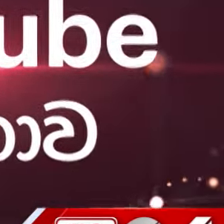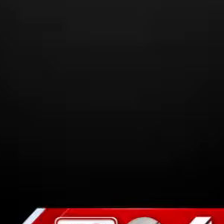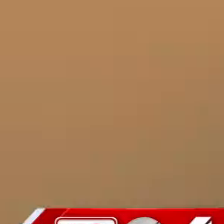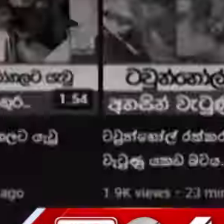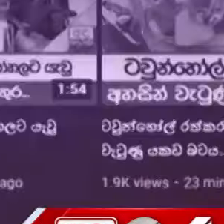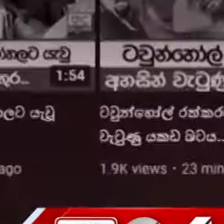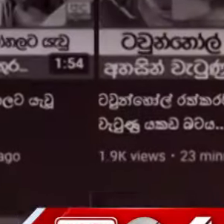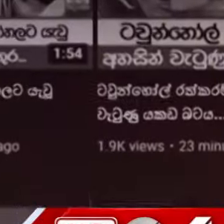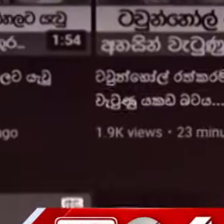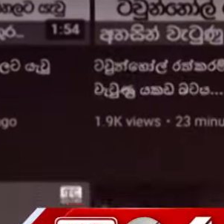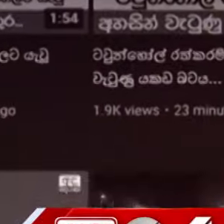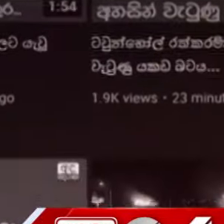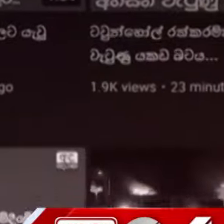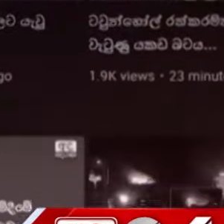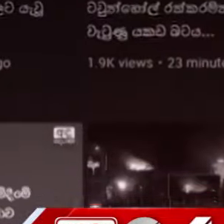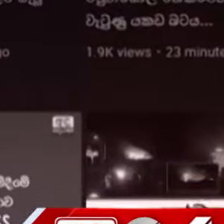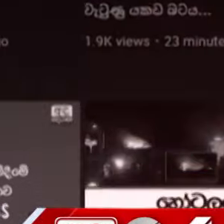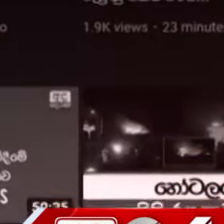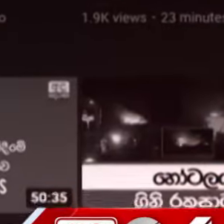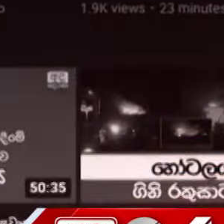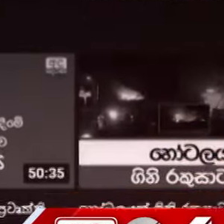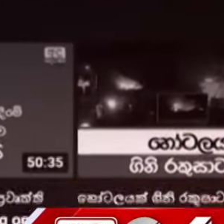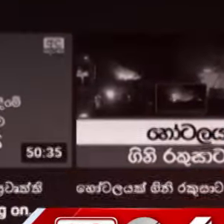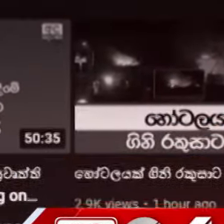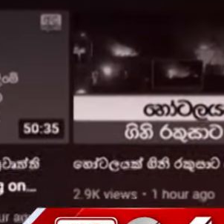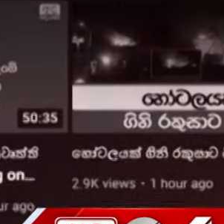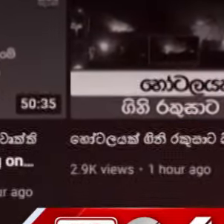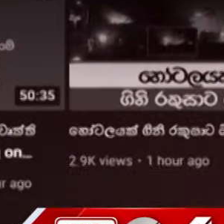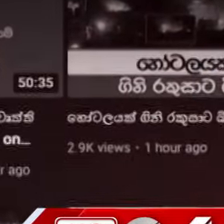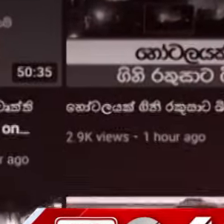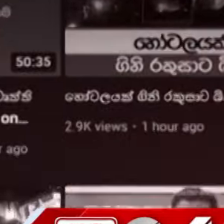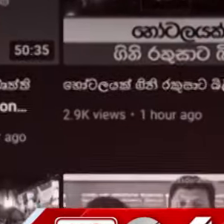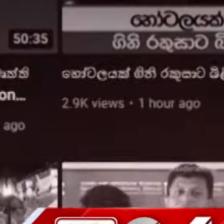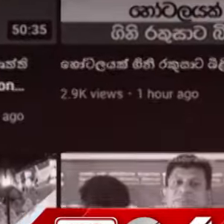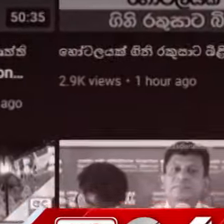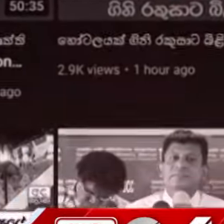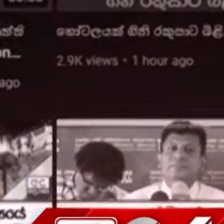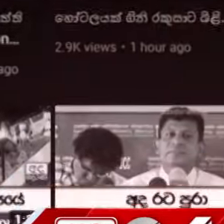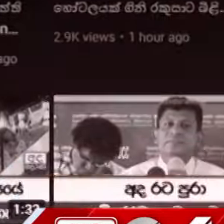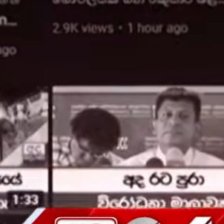නාලිකාව. YouTube අද දෙරණ දැන්ම subscribe කරන්න.